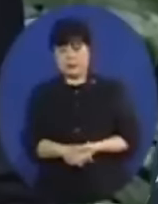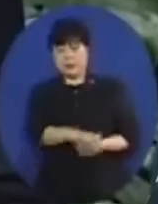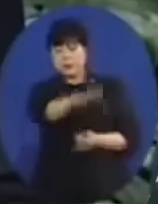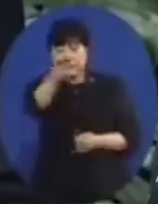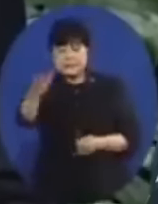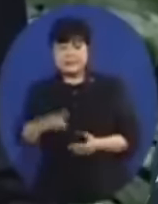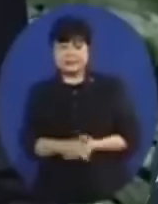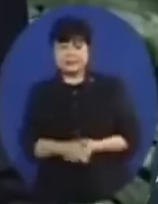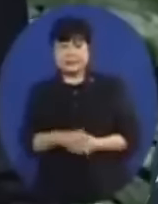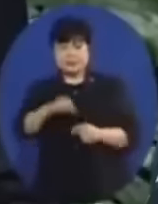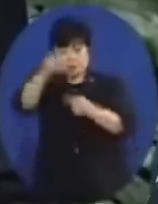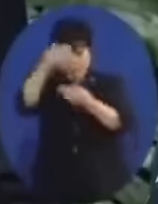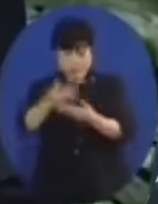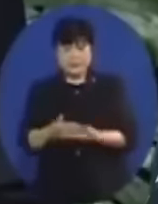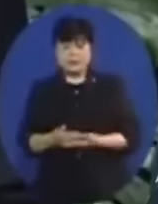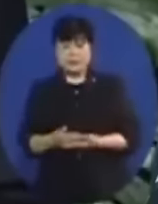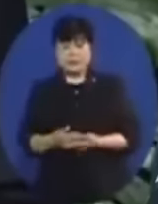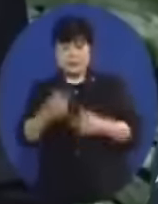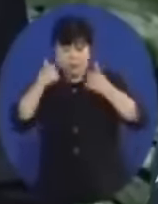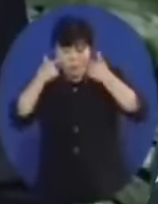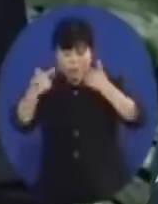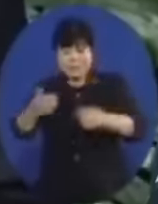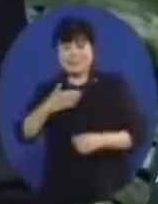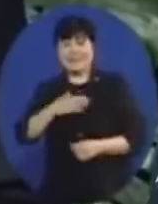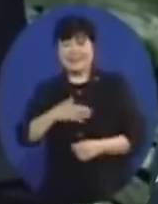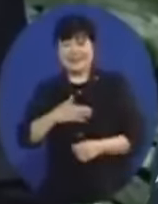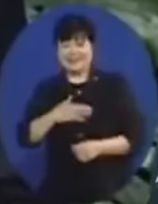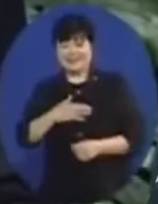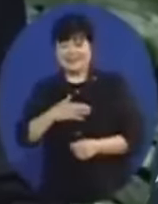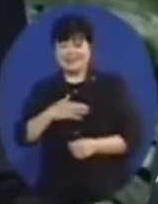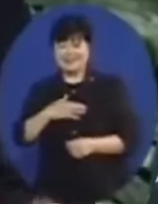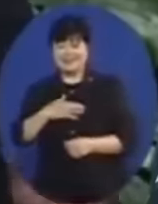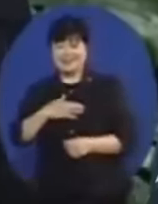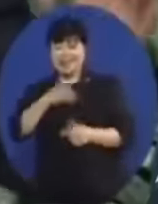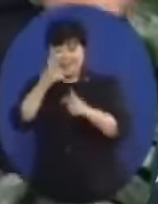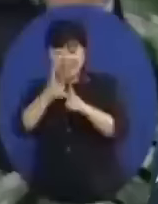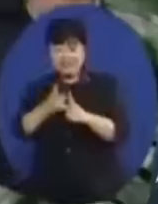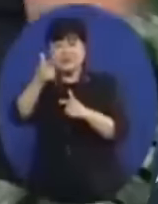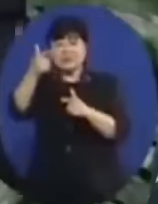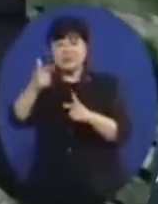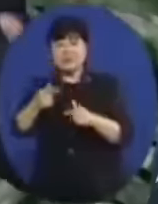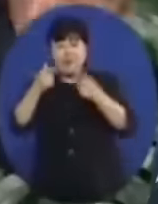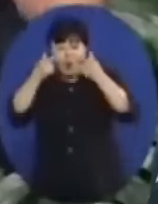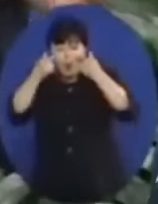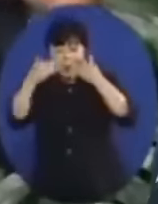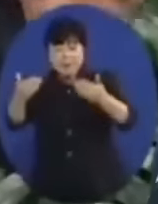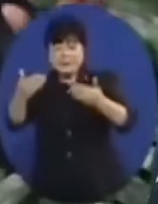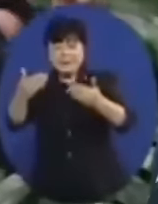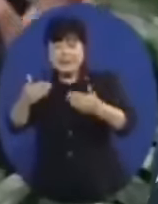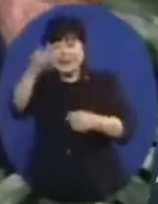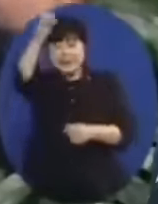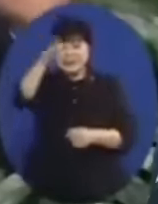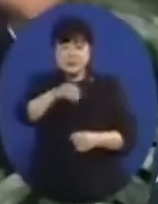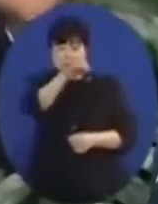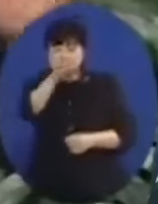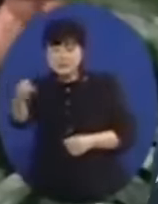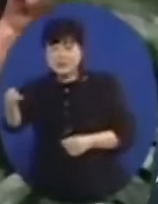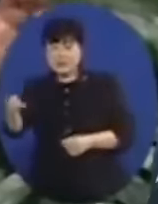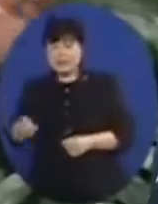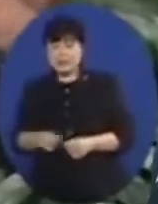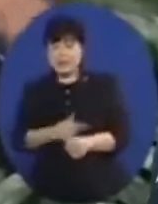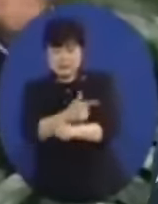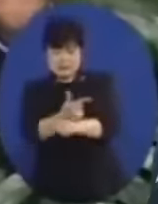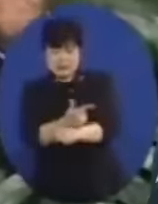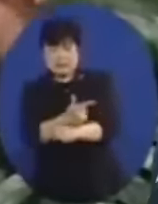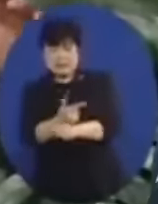우리는 구원받은지 안 받은지 확실히 알아요. 왜냐, 예수님이 확실하게 십자가에서